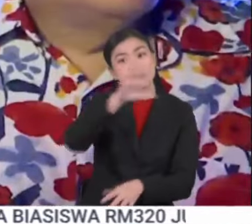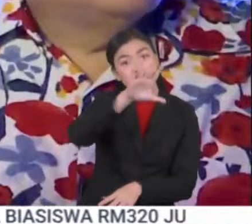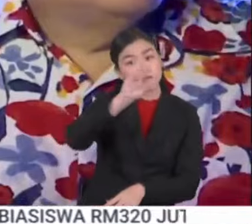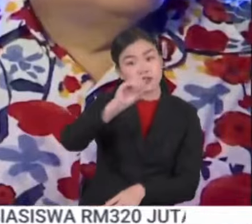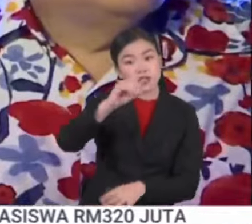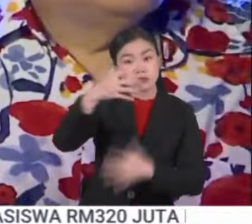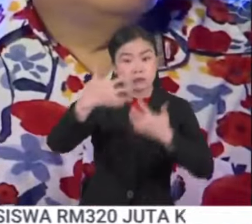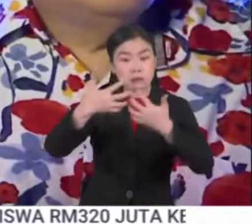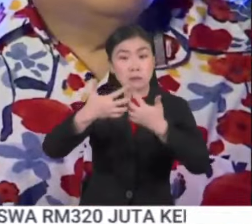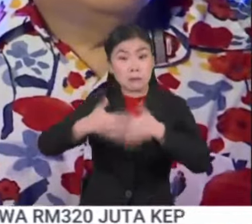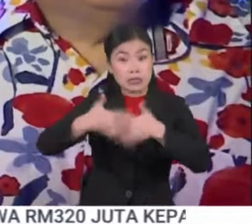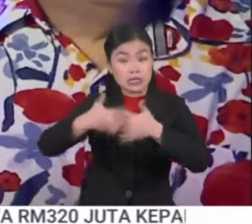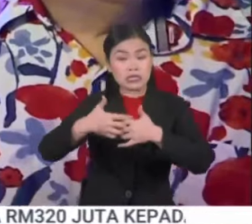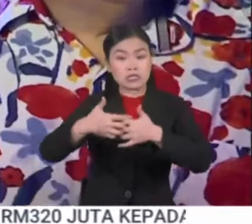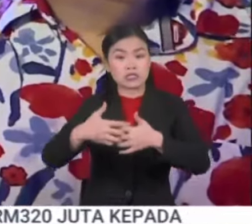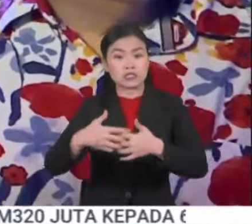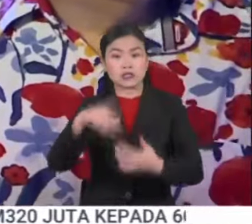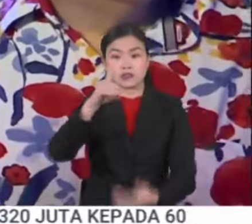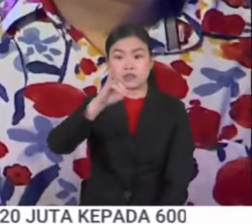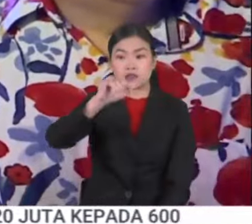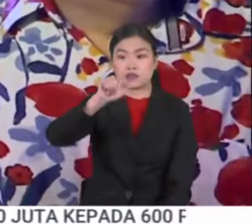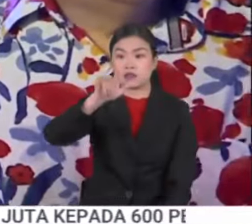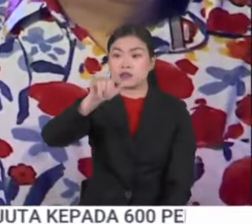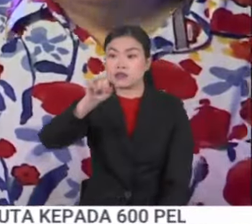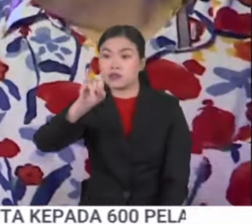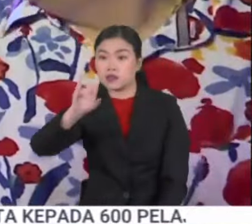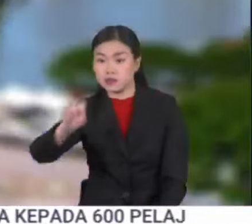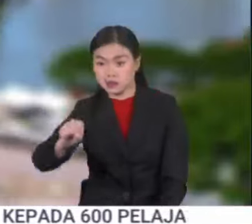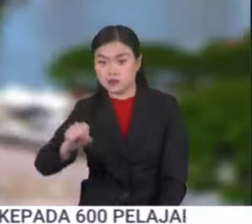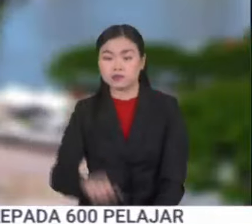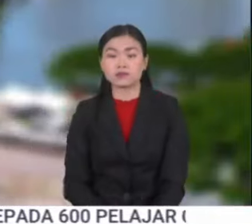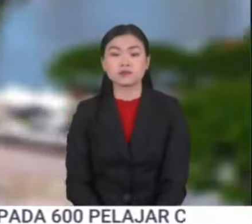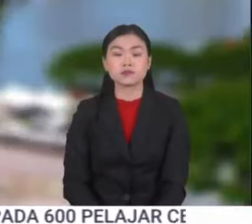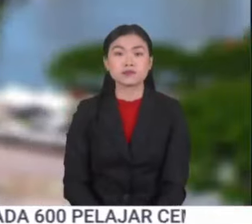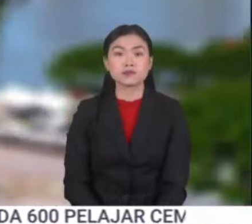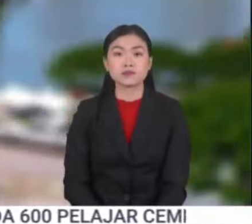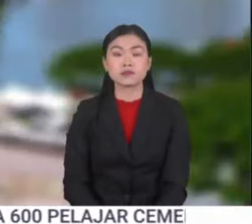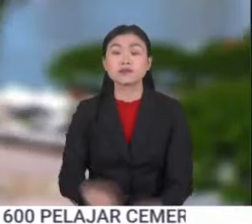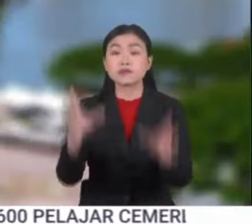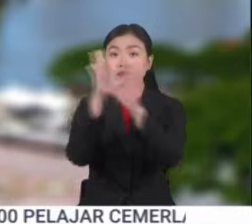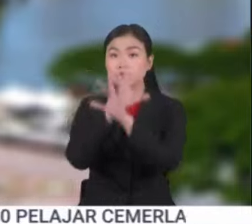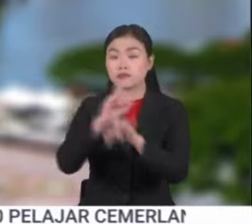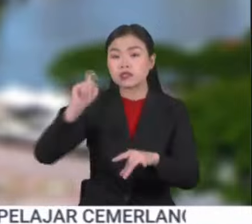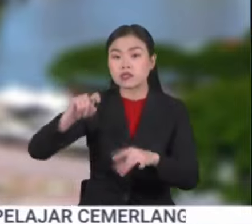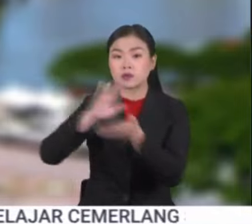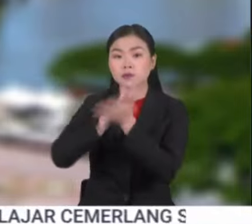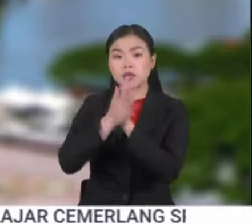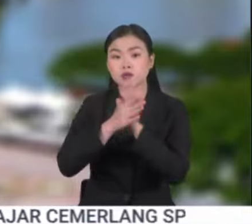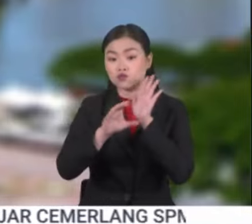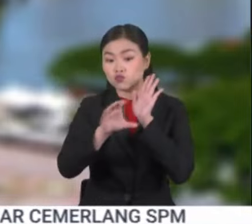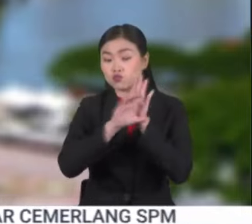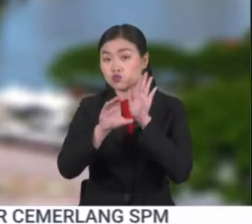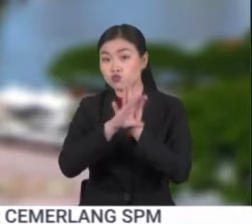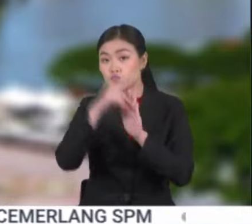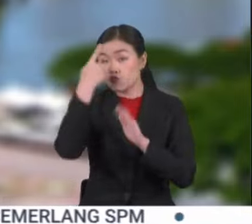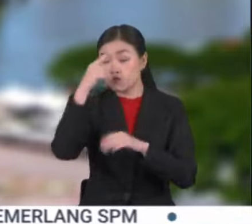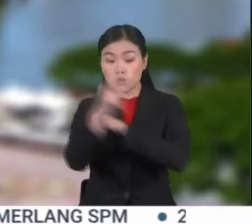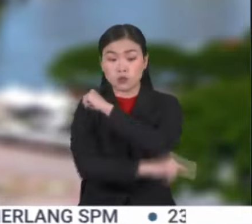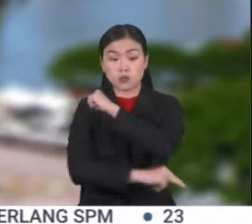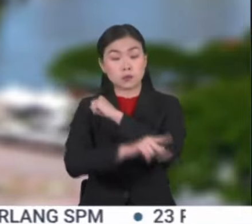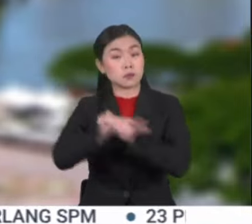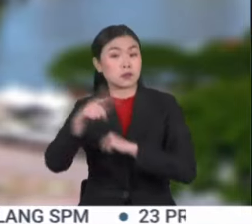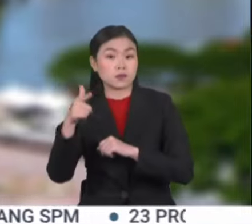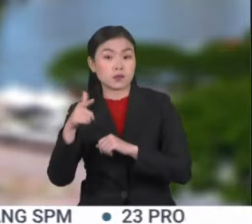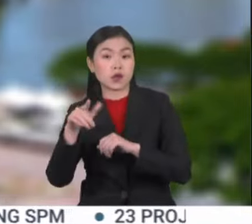dialisis setiap tahun bagi menampung keperluan pesakit. Sarawak perlu dijadikan contoh kepada negeri lain dalam